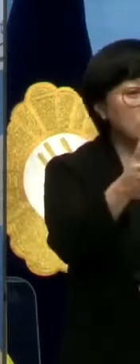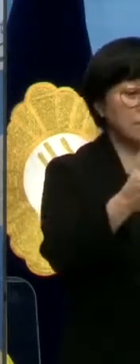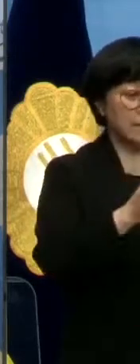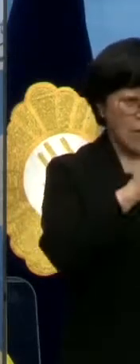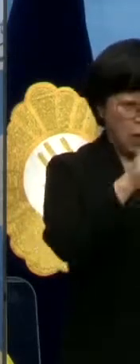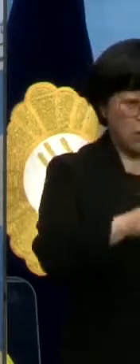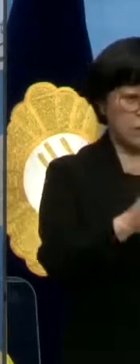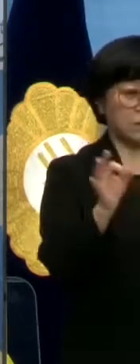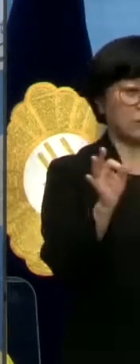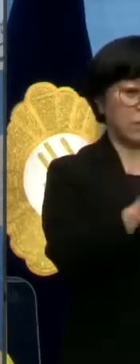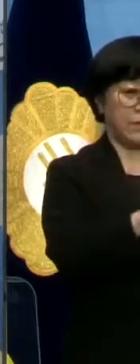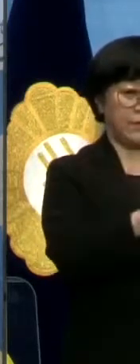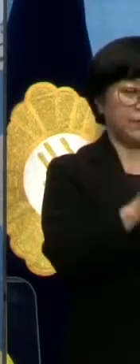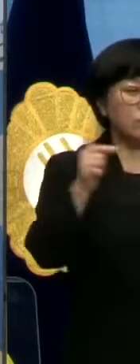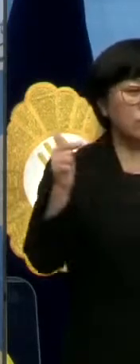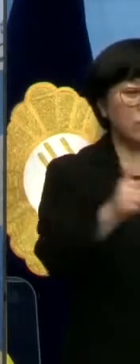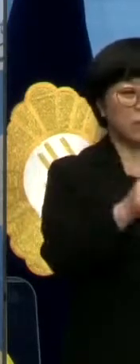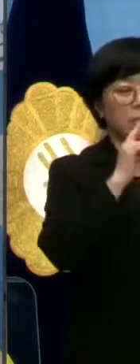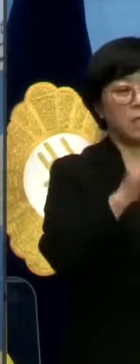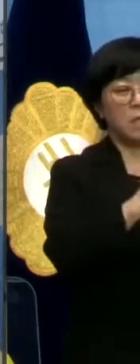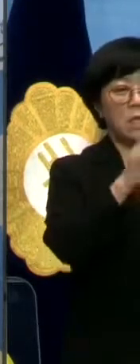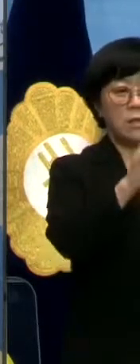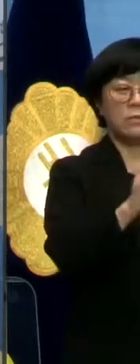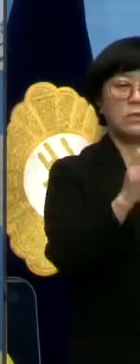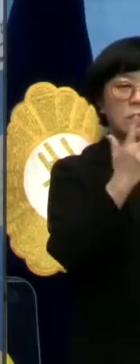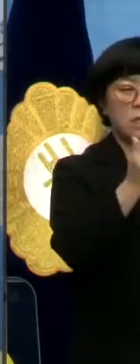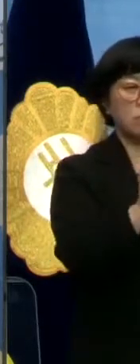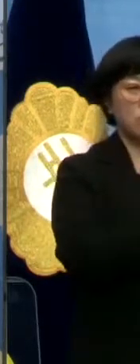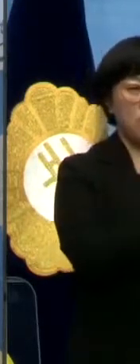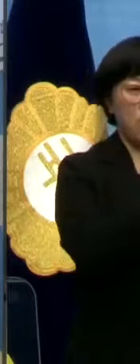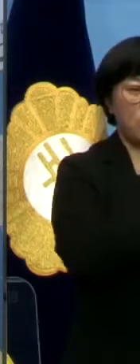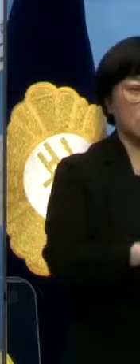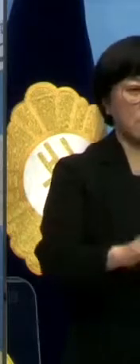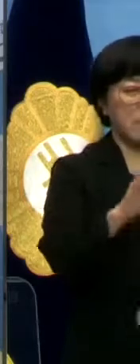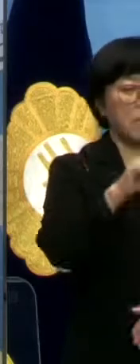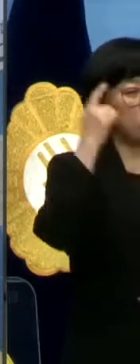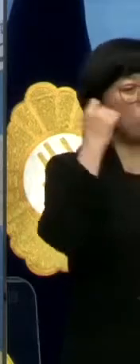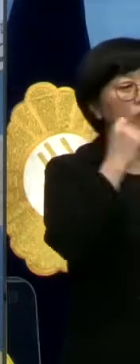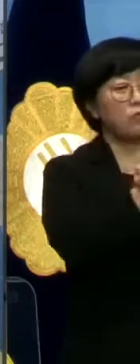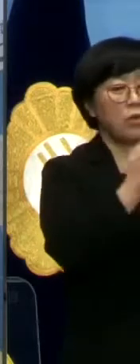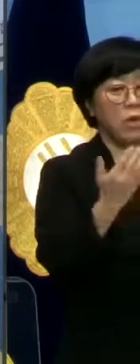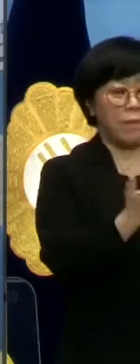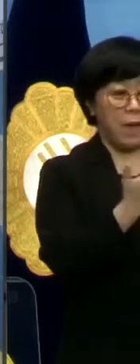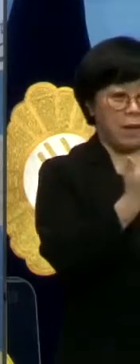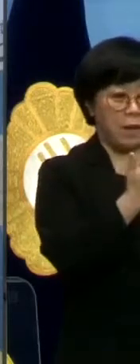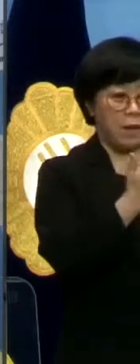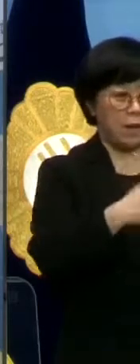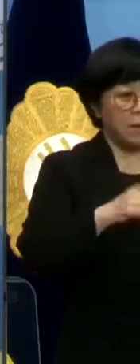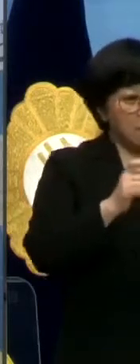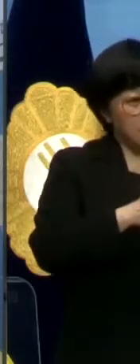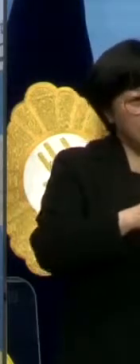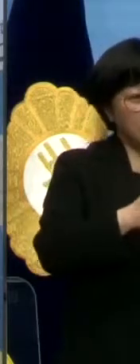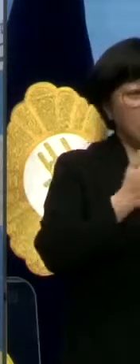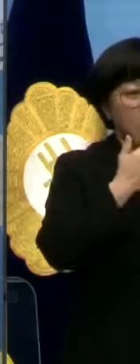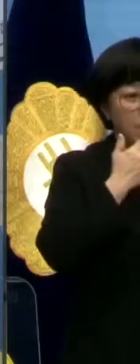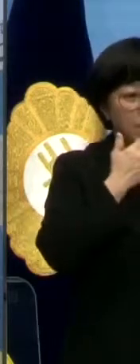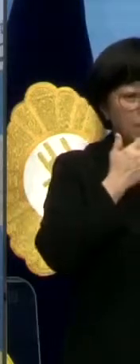합니다. 27조 원에 달하는 R&D 예산 가운데 시급하지 않은